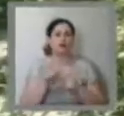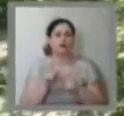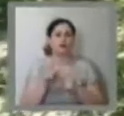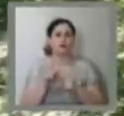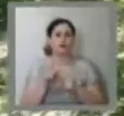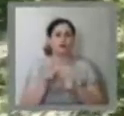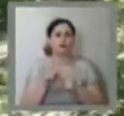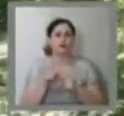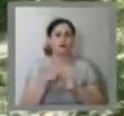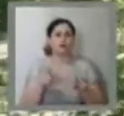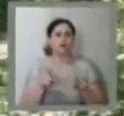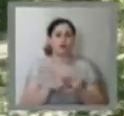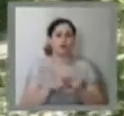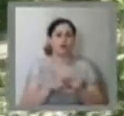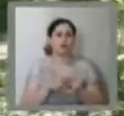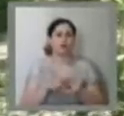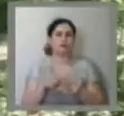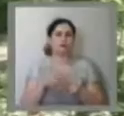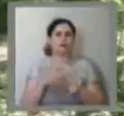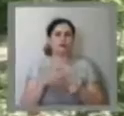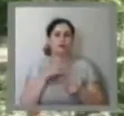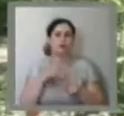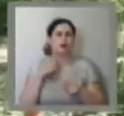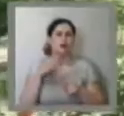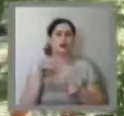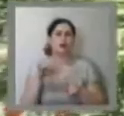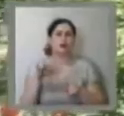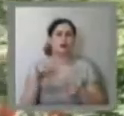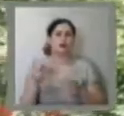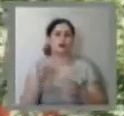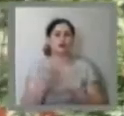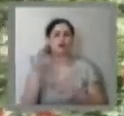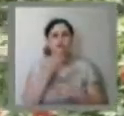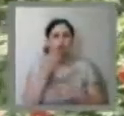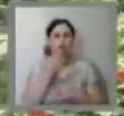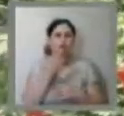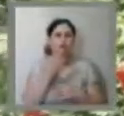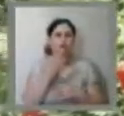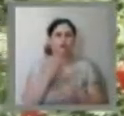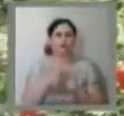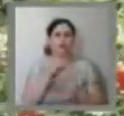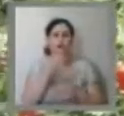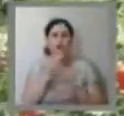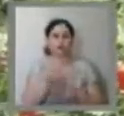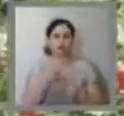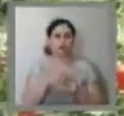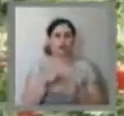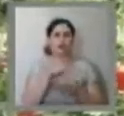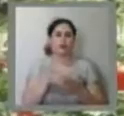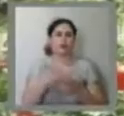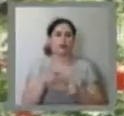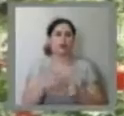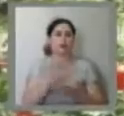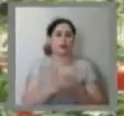таке, багато літератури читати, щоб відповісти на запитання, які там є. І